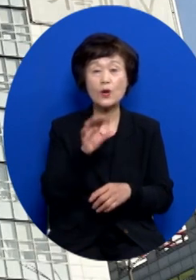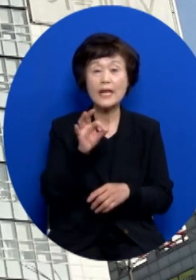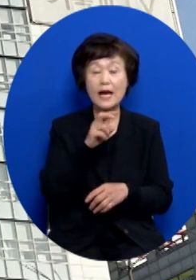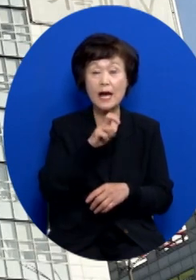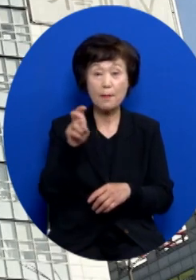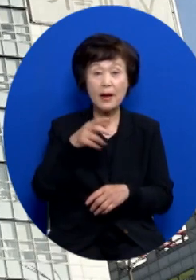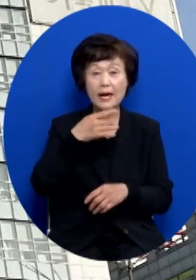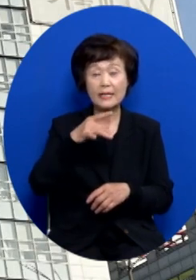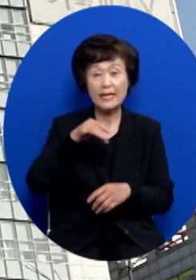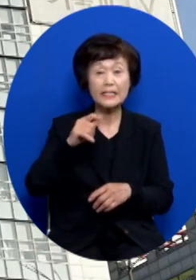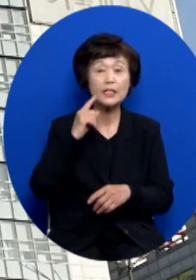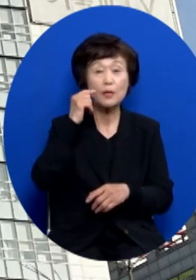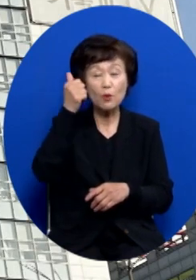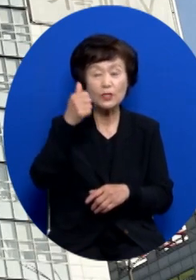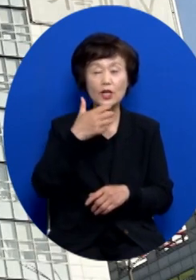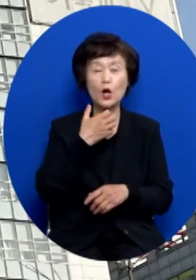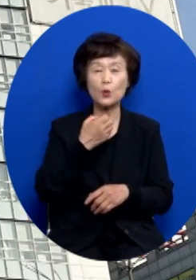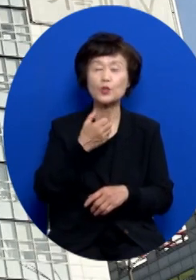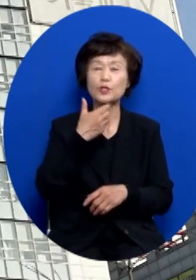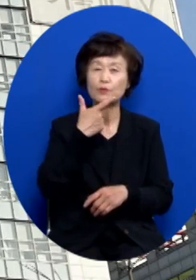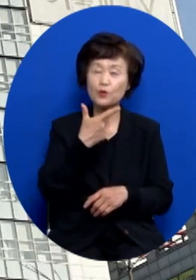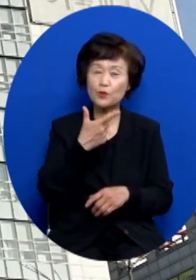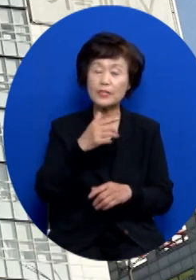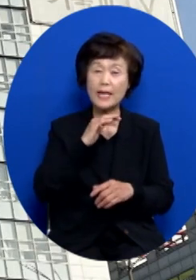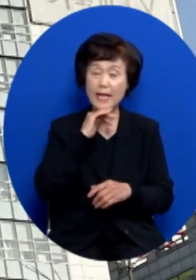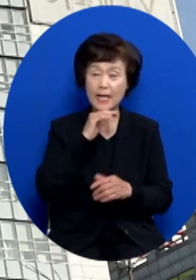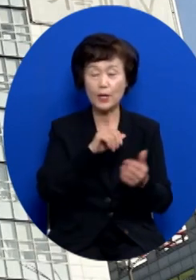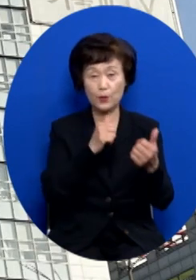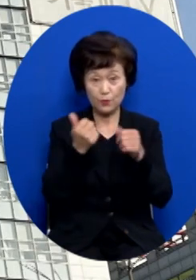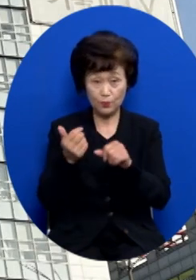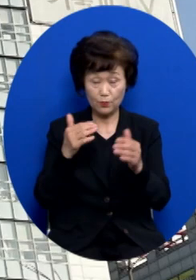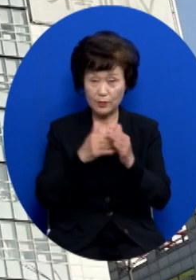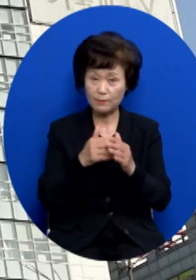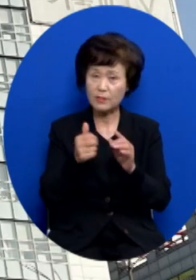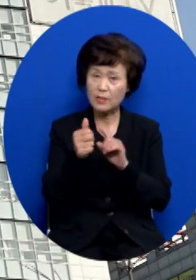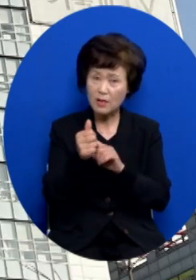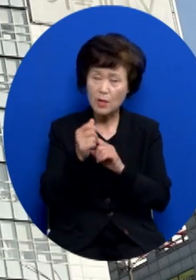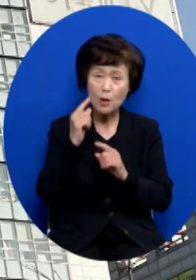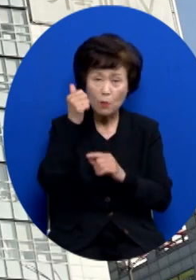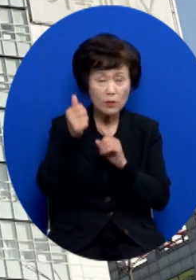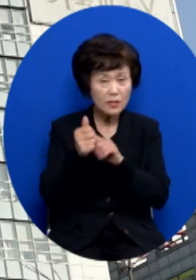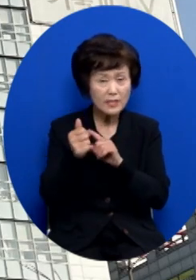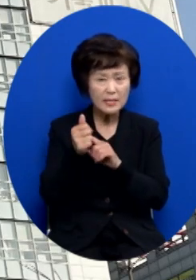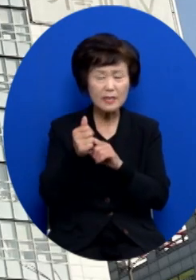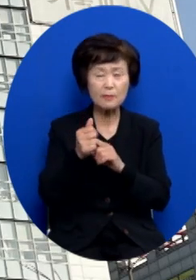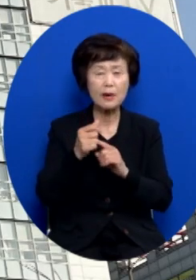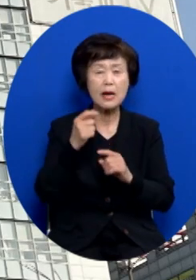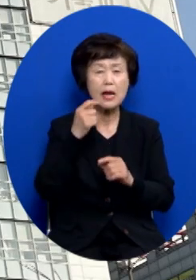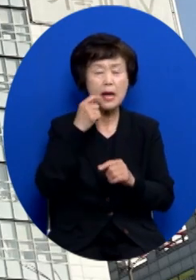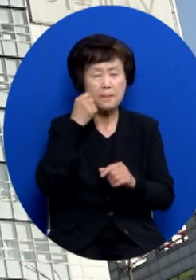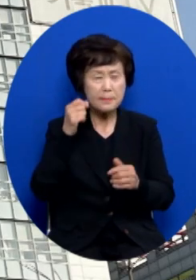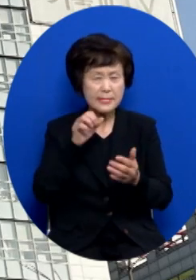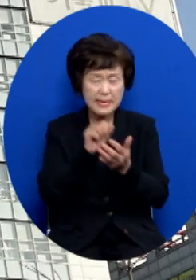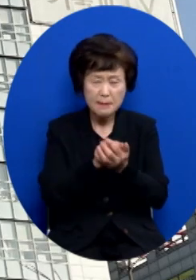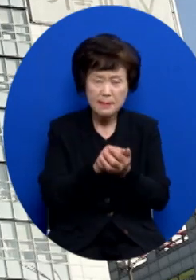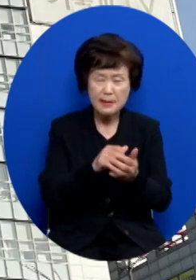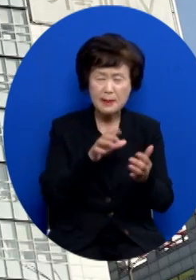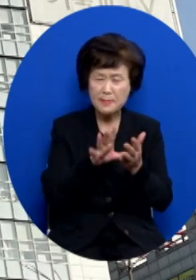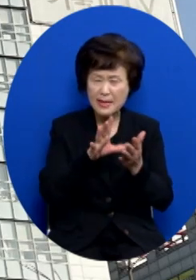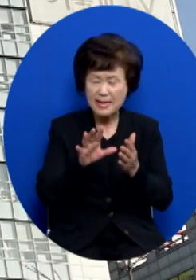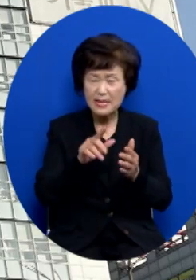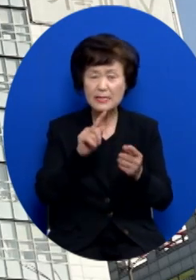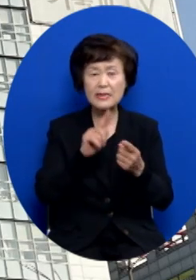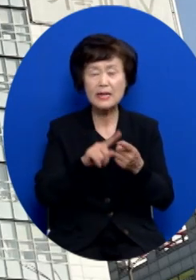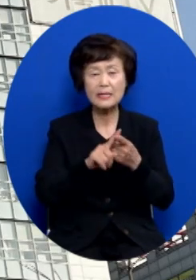목사가 96세 나이로 소천했습니다. 오야마 목사는 일제의 만행과 관련해 사죄운동을 재창하고 위안부